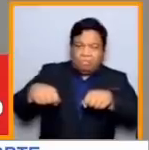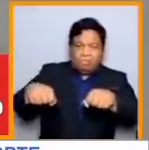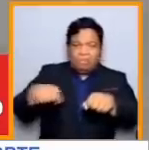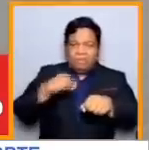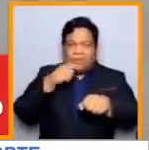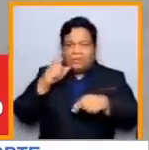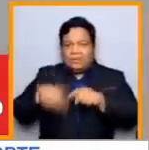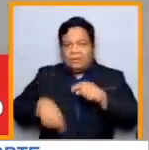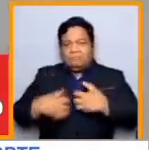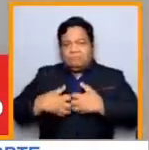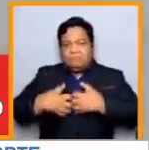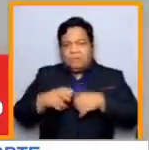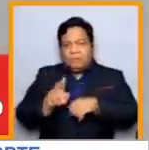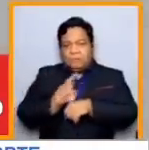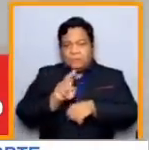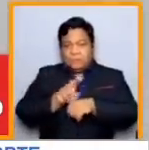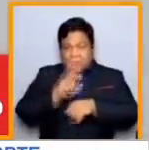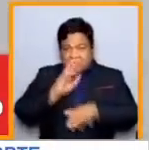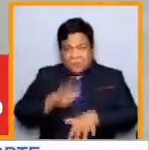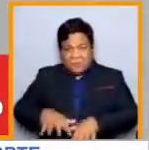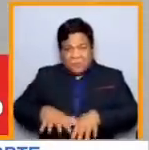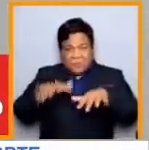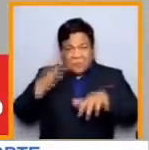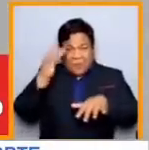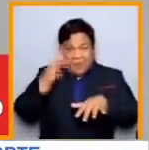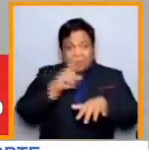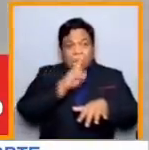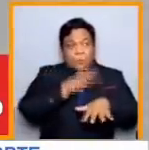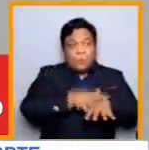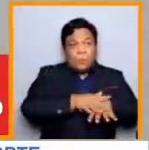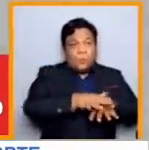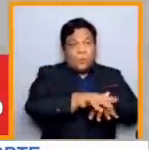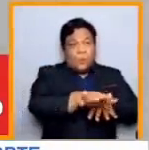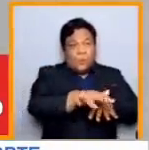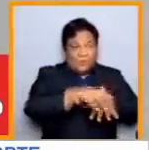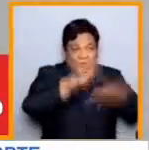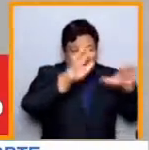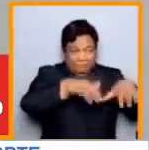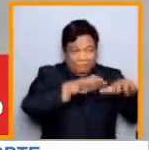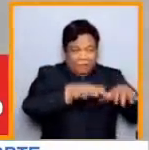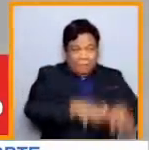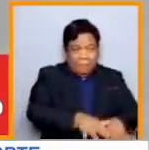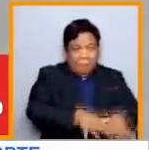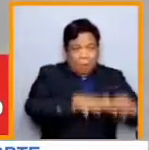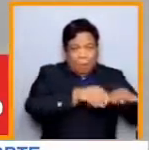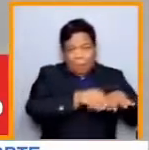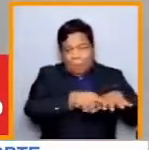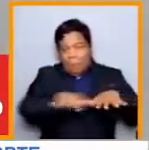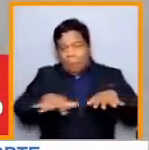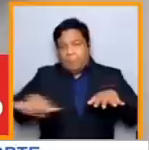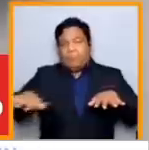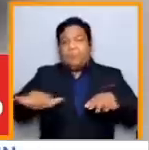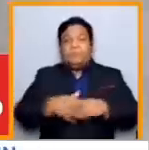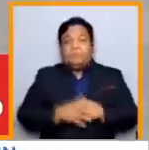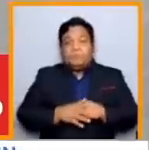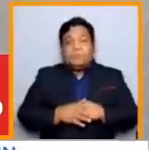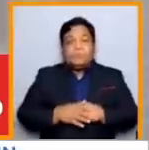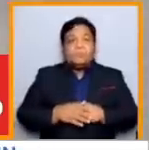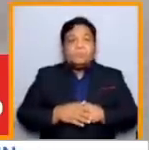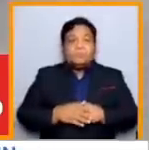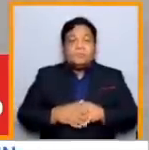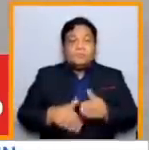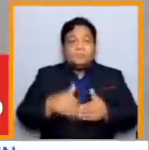ay dulot ng pag-apaw ng Ala River dahil sa patuloy na pag-ulan sa lugar. Binahari ng ilang eskwelahan sa bayan ng